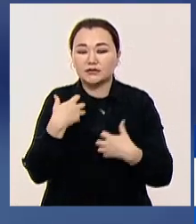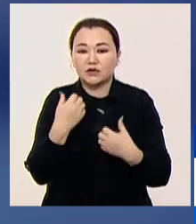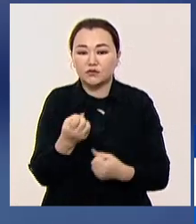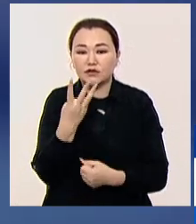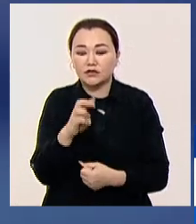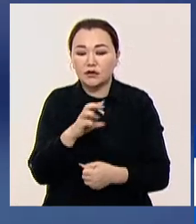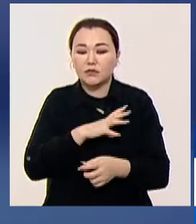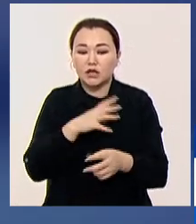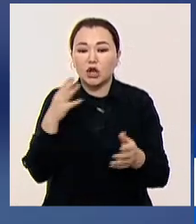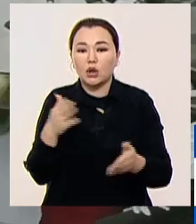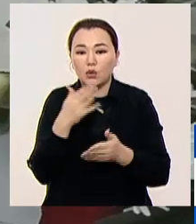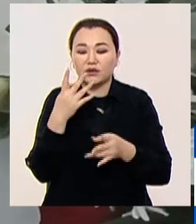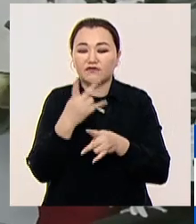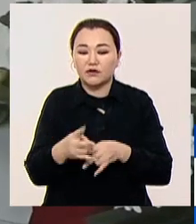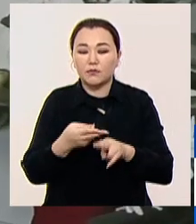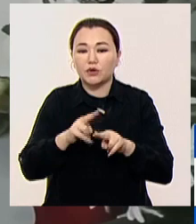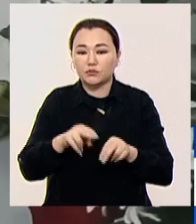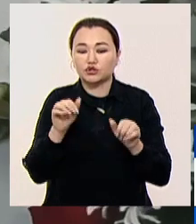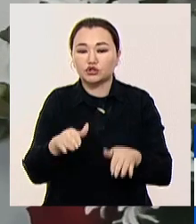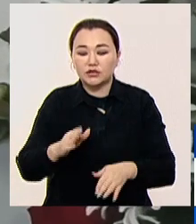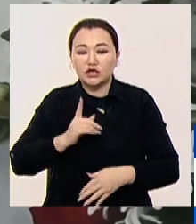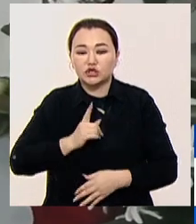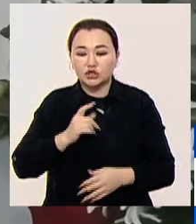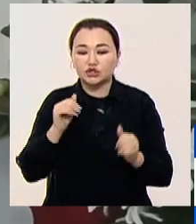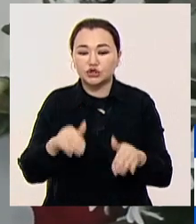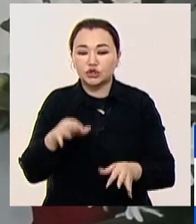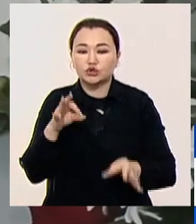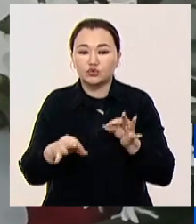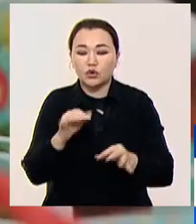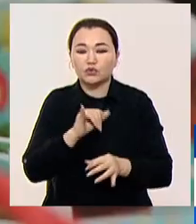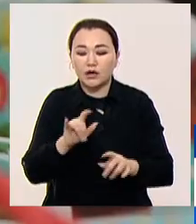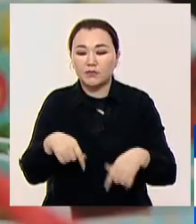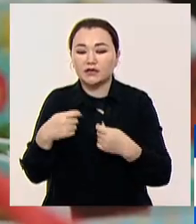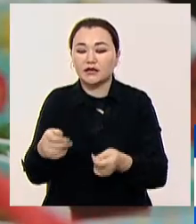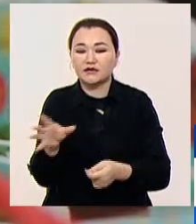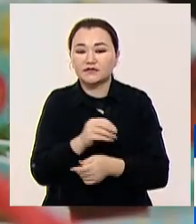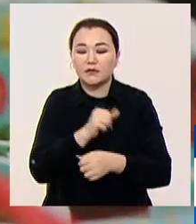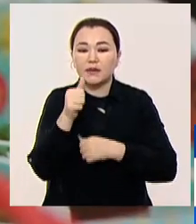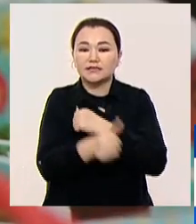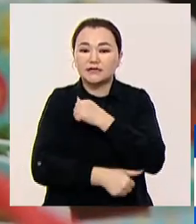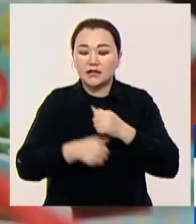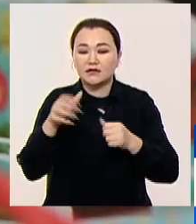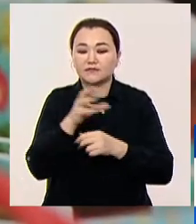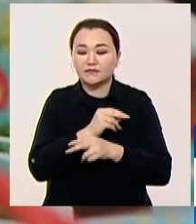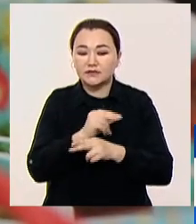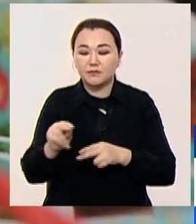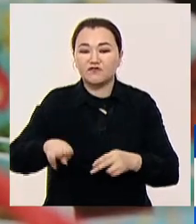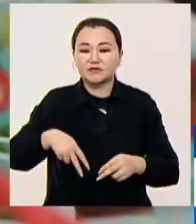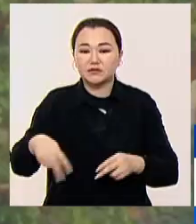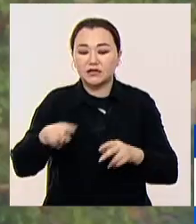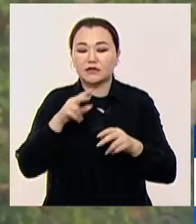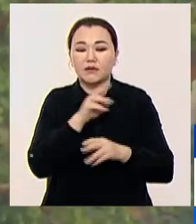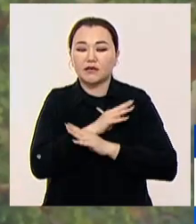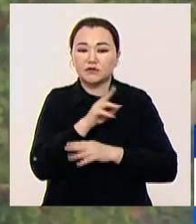тройняшек был нанесен легкий вред, поэтому решили дождаться решения суда, куда передали все материалы. По словам воспитателей, погибший Данил